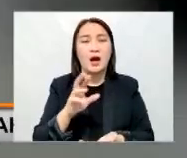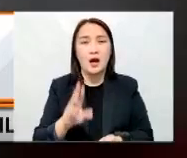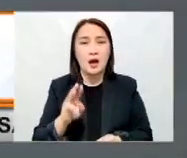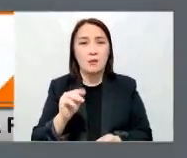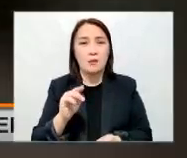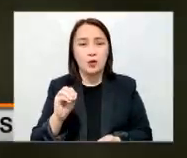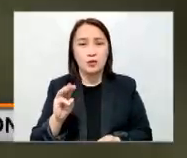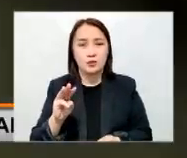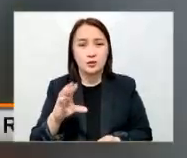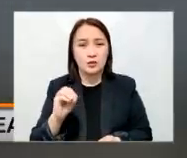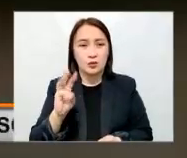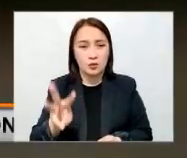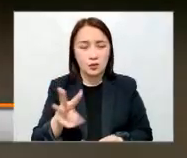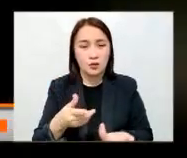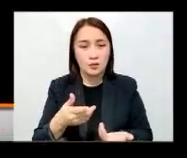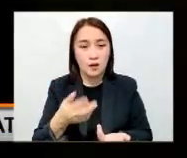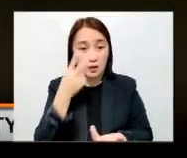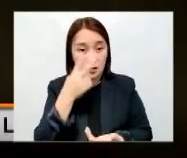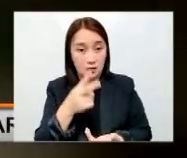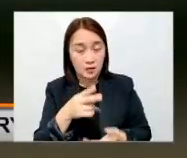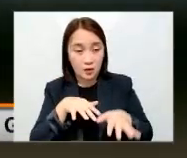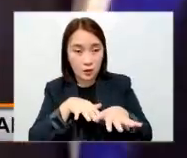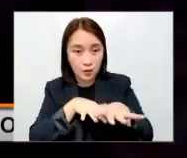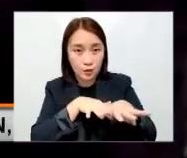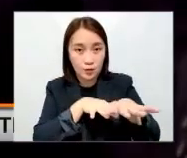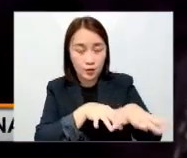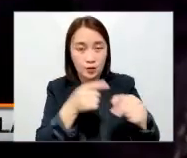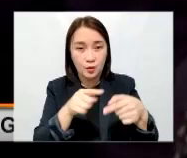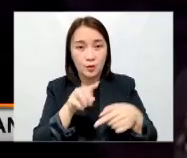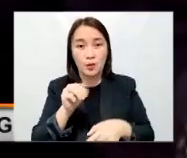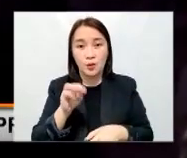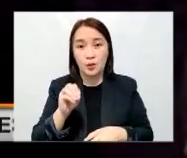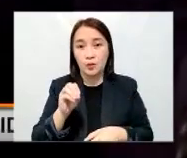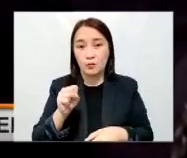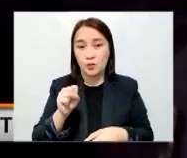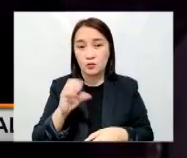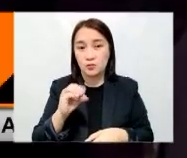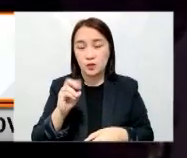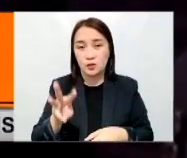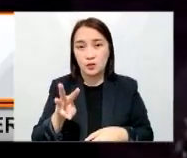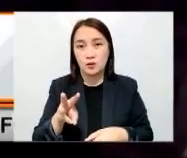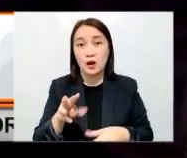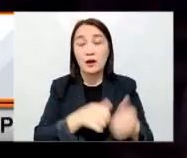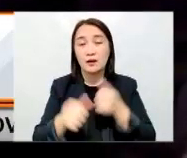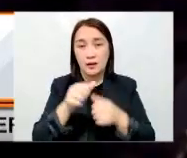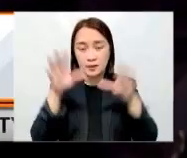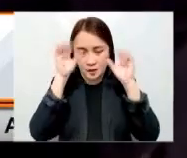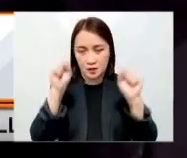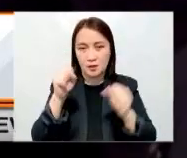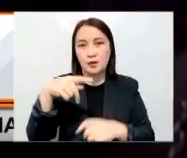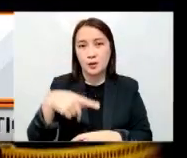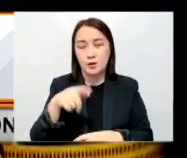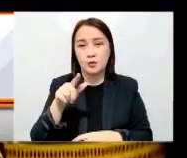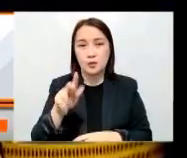video makikita ang convoy ng mercenaryong grupo na papunta sa Moscow. Inutos ni Russian President Vladimir Putin ang paghigpit ng